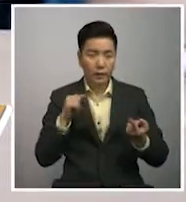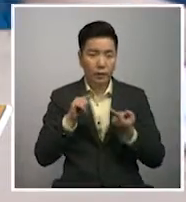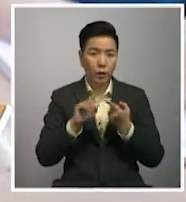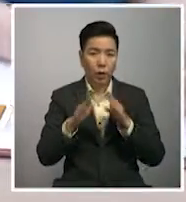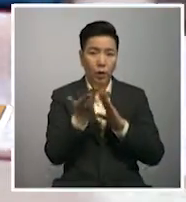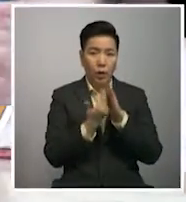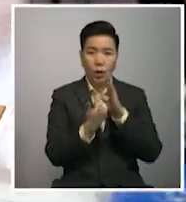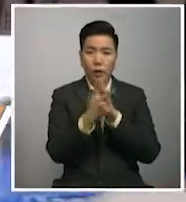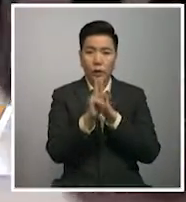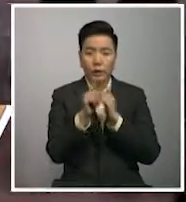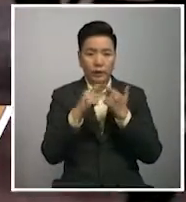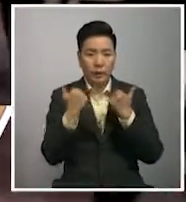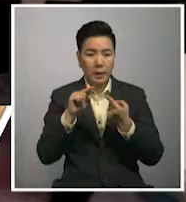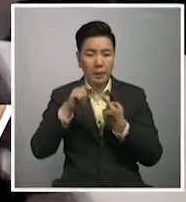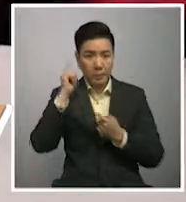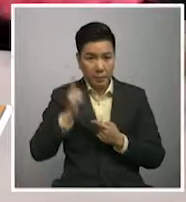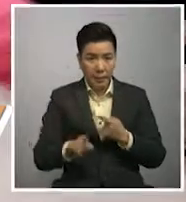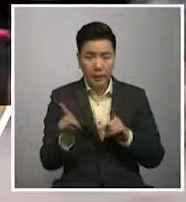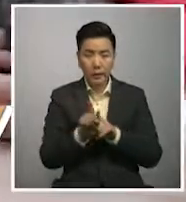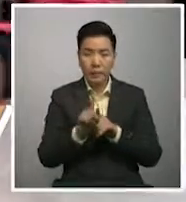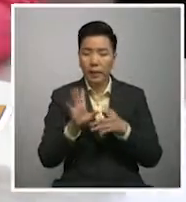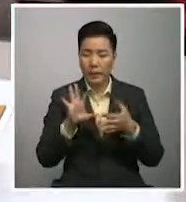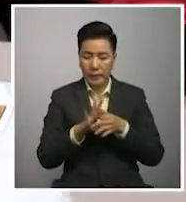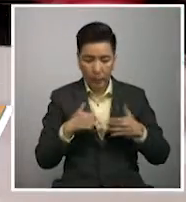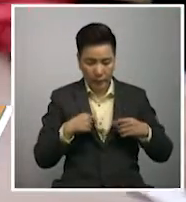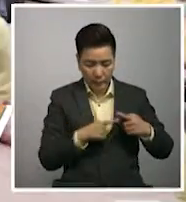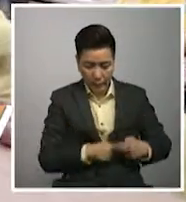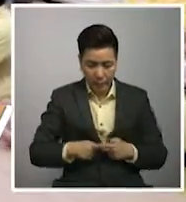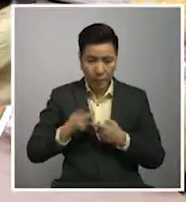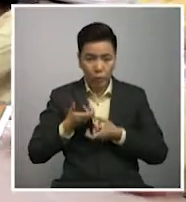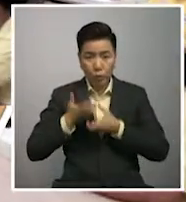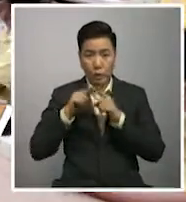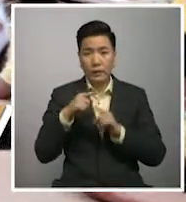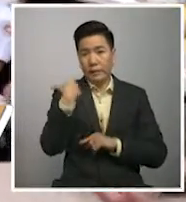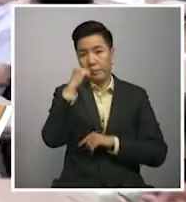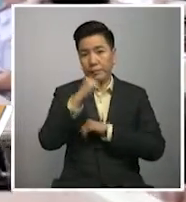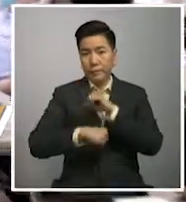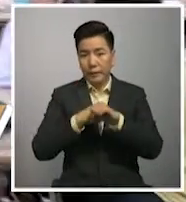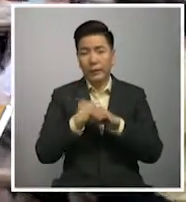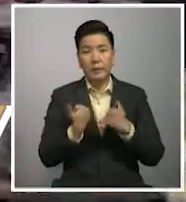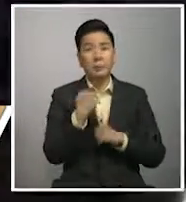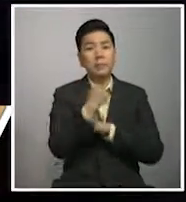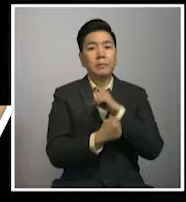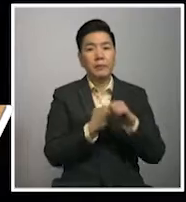แก่นที่มีสถิติการเกิดอุบัติเหตุการบาดเจ็บและเสียชีวิตย้อนหลังเฉลี่ย10ปีอยู่ที่ปีละ